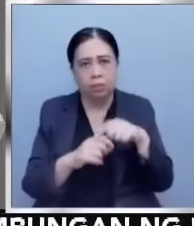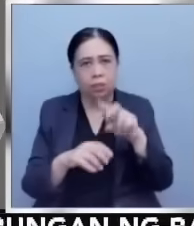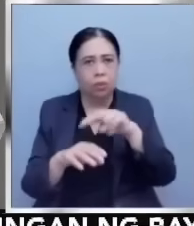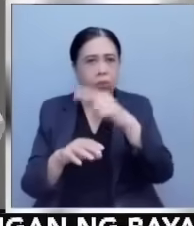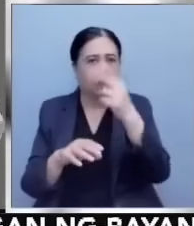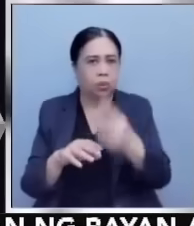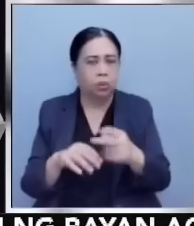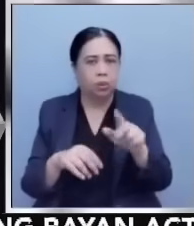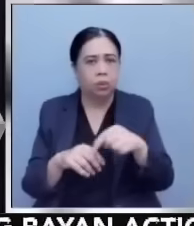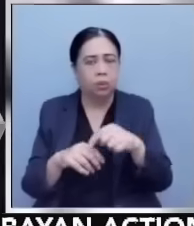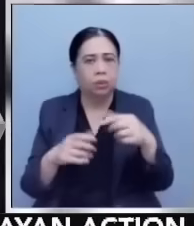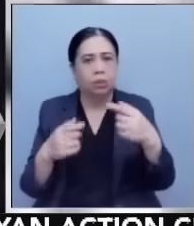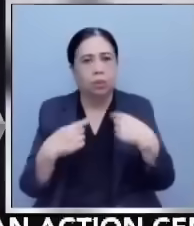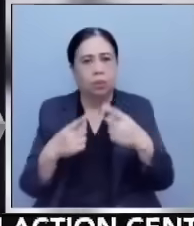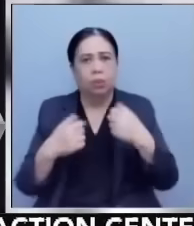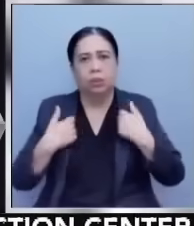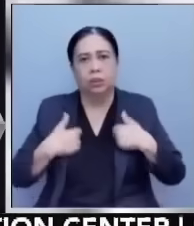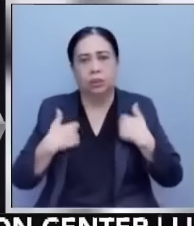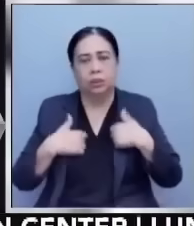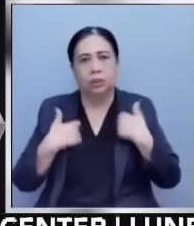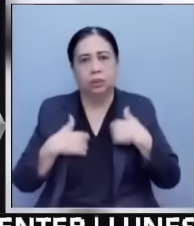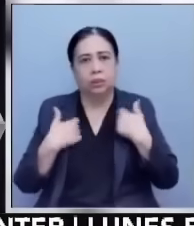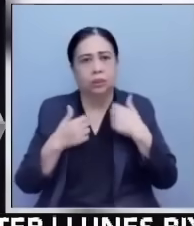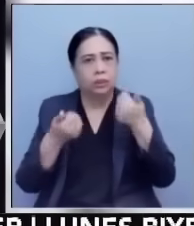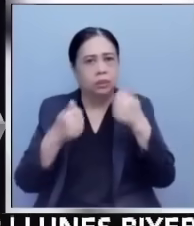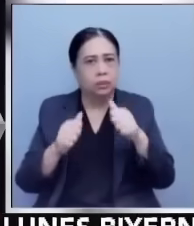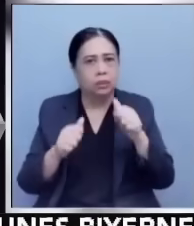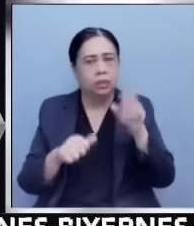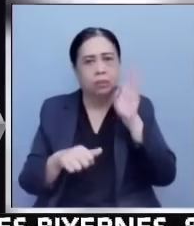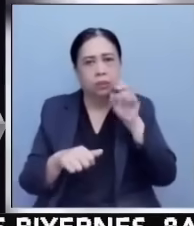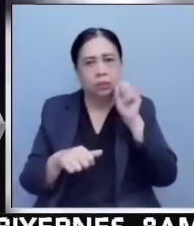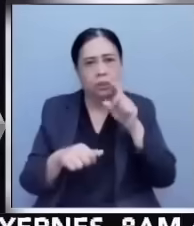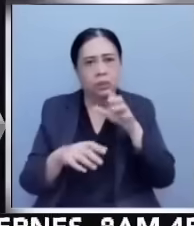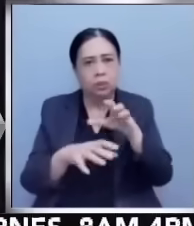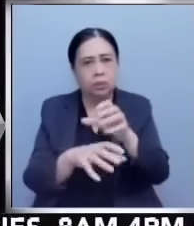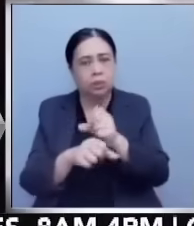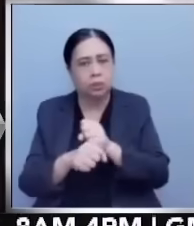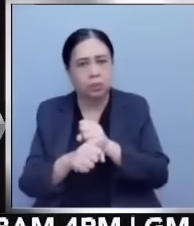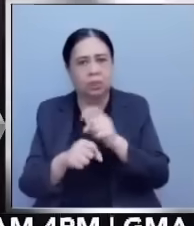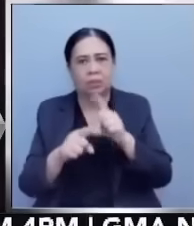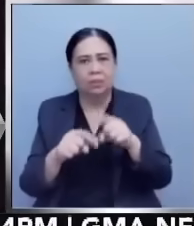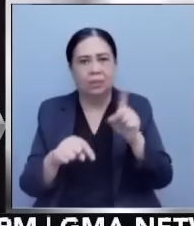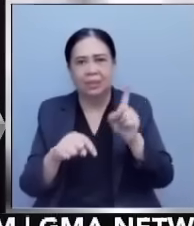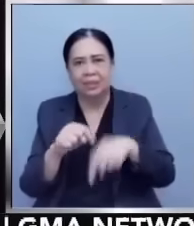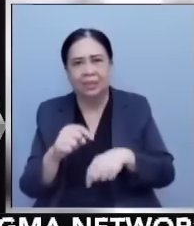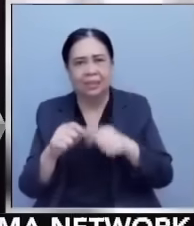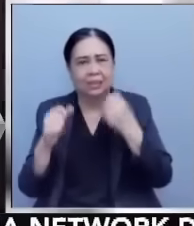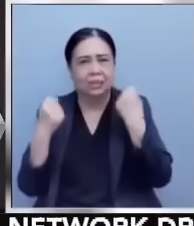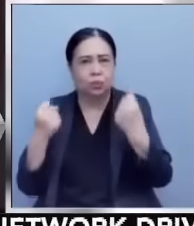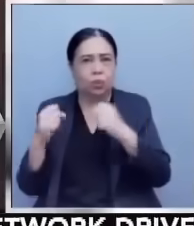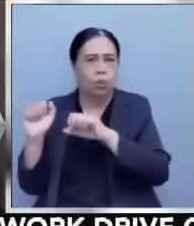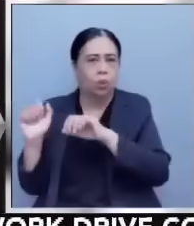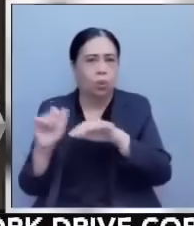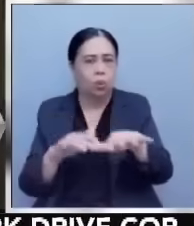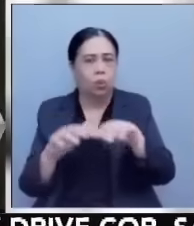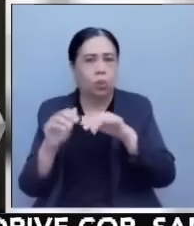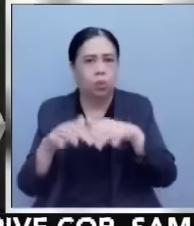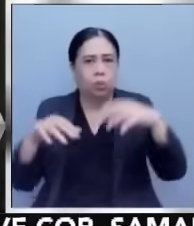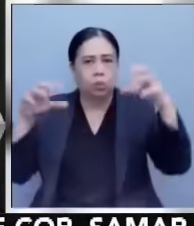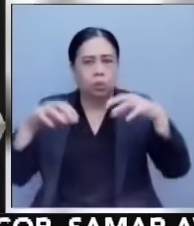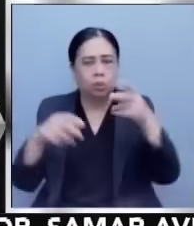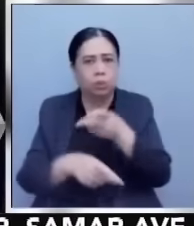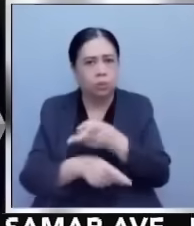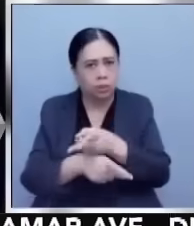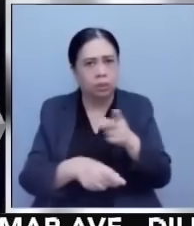habang naliligo. Sinubukan daw ng mga kapatid nitong hilahin ang bata pero hindi raw kinaya sa lakas ng ulan. Nakabantay naman daw ang